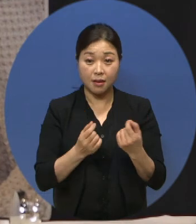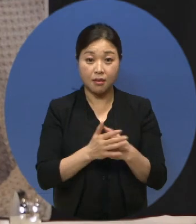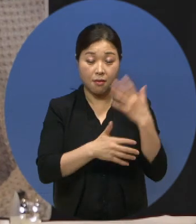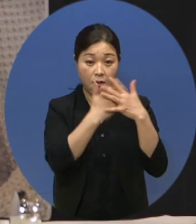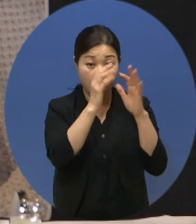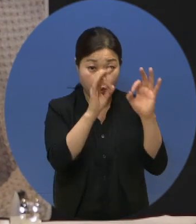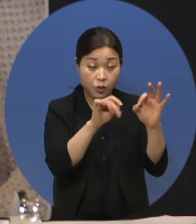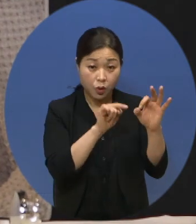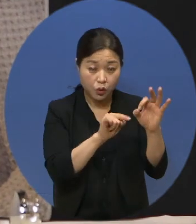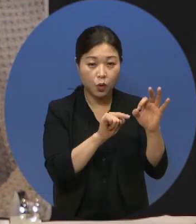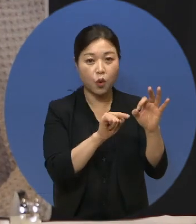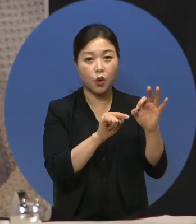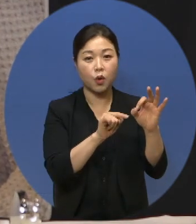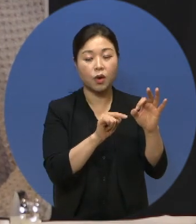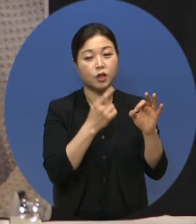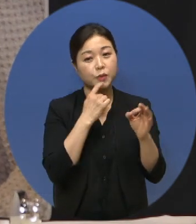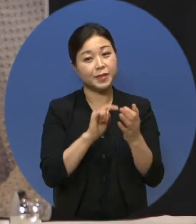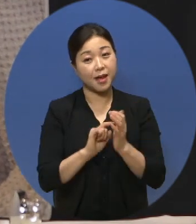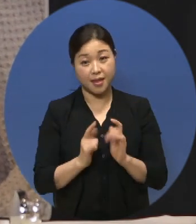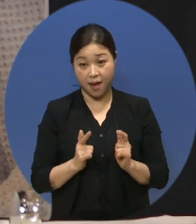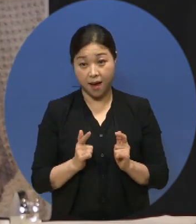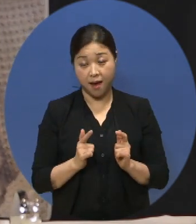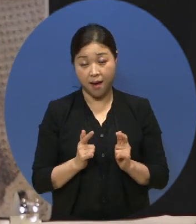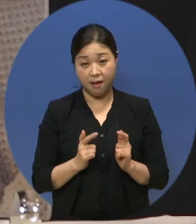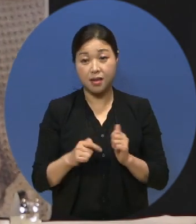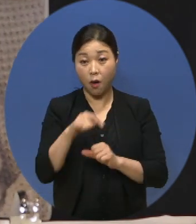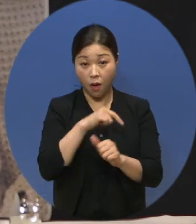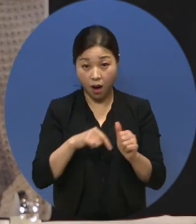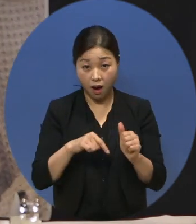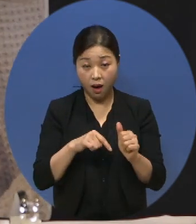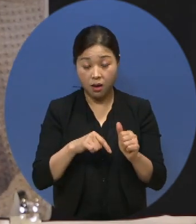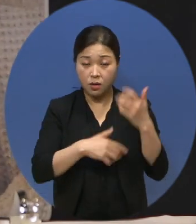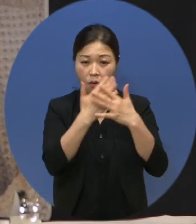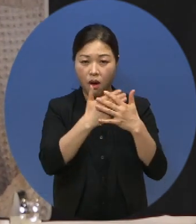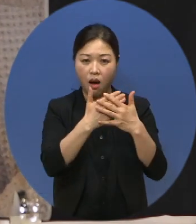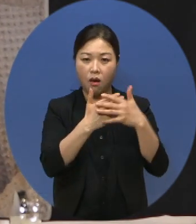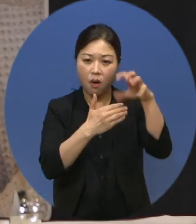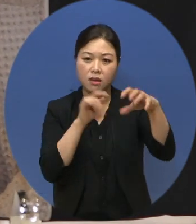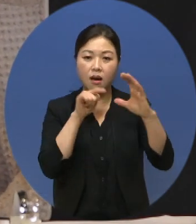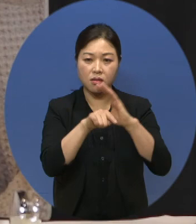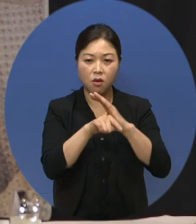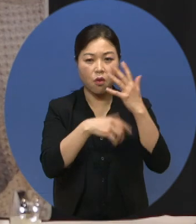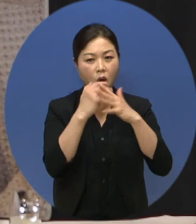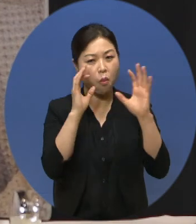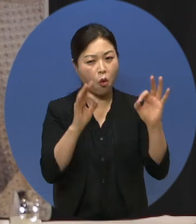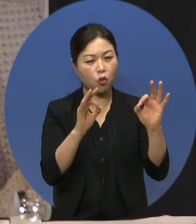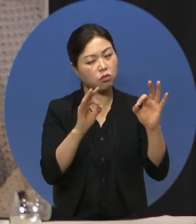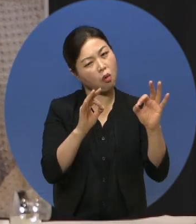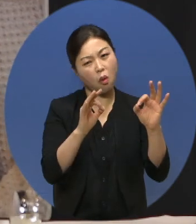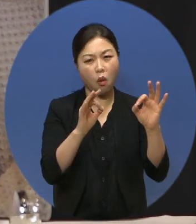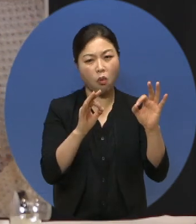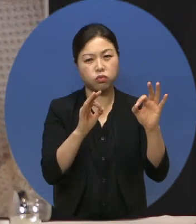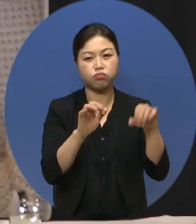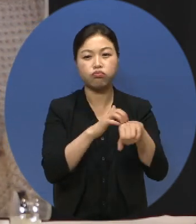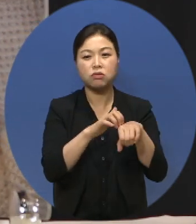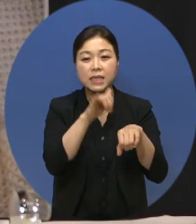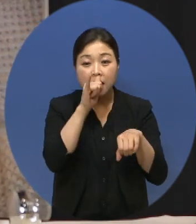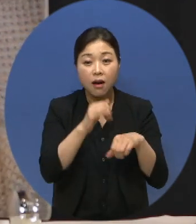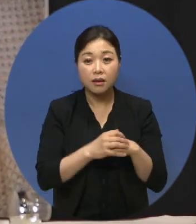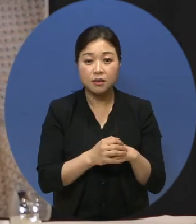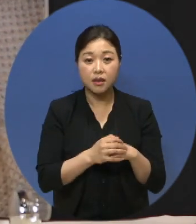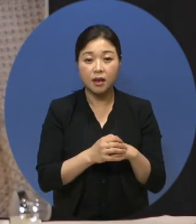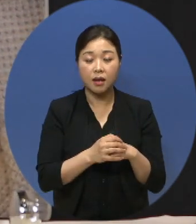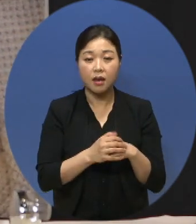것도 쉽지 않으실 수 있는데 영화관 가서 그 끝나고 나서 GV 하는 게